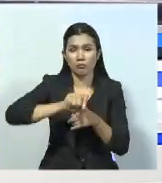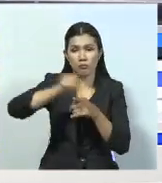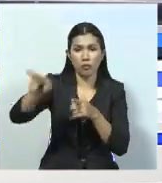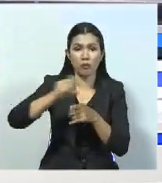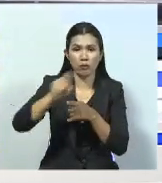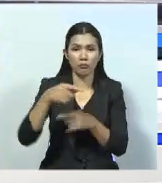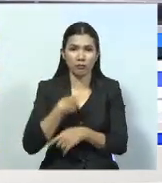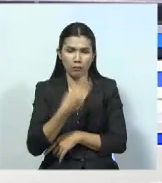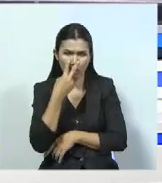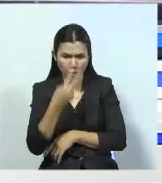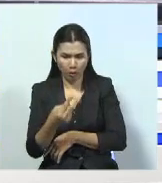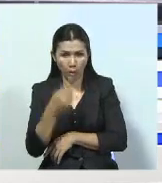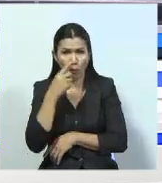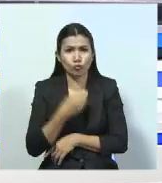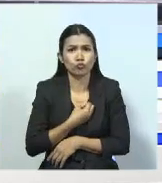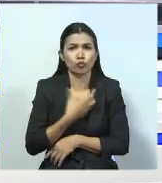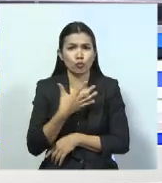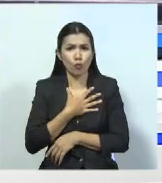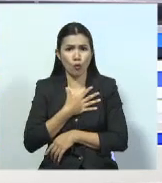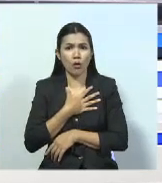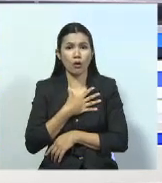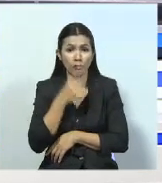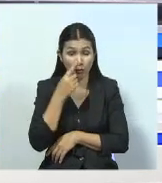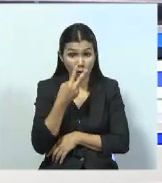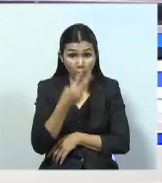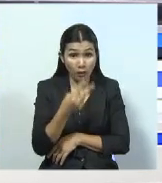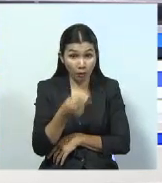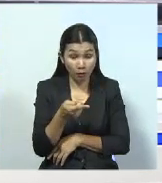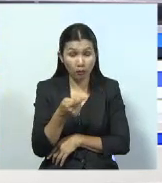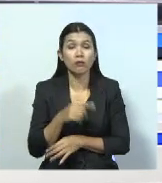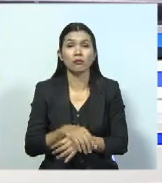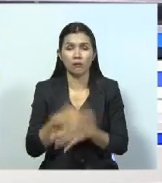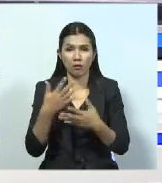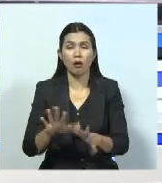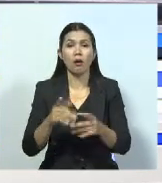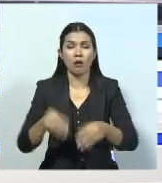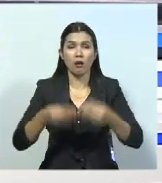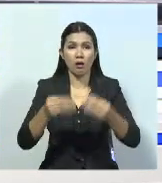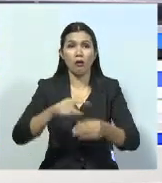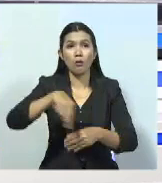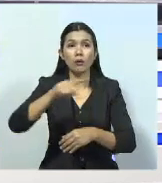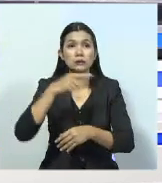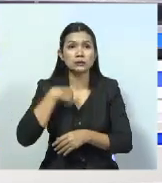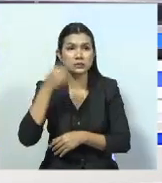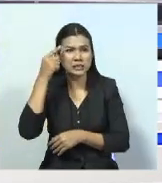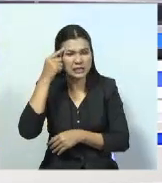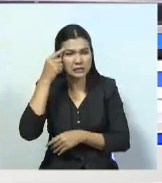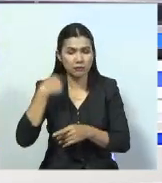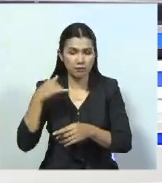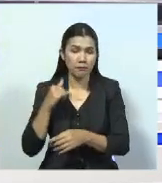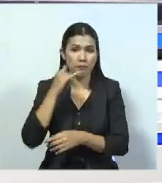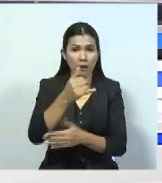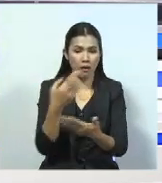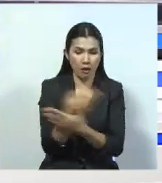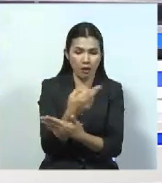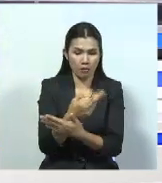นี้ไปพอเราไปเห็นหลายคนตื่นตระหนกตกอกตกใจกับเหตุการณ์ที่เกิดขึ้นนะคะแล้วก็ทำให้ความเชื่อมั่นในการเดินทางไปจังหวัดรา